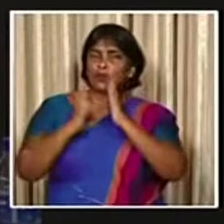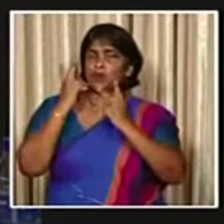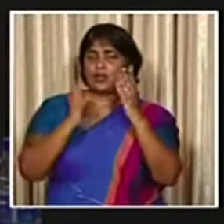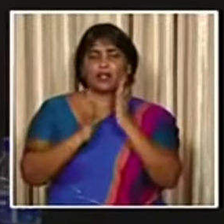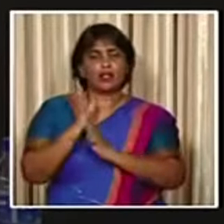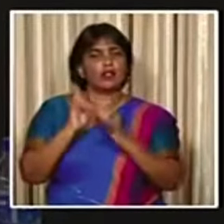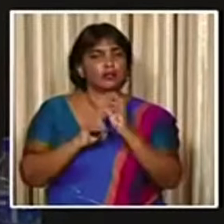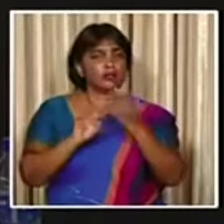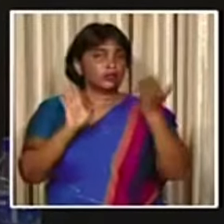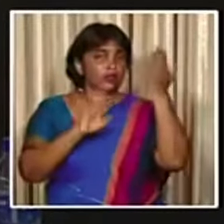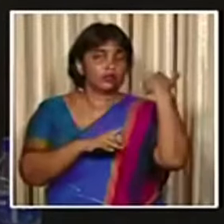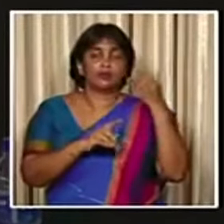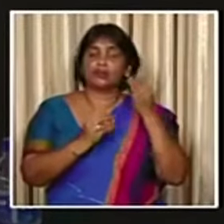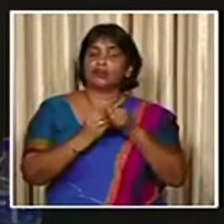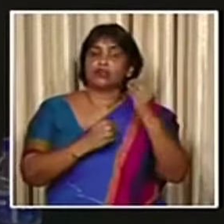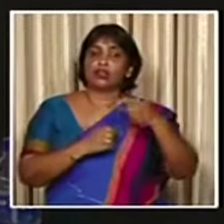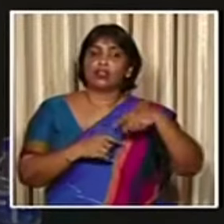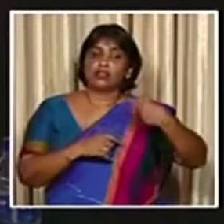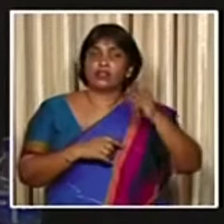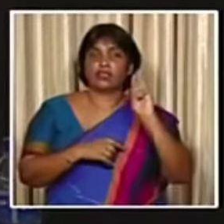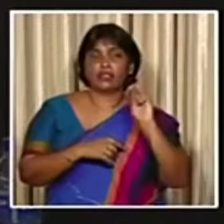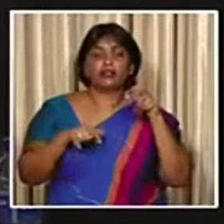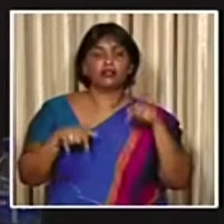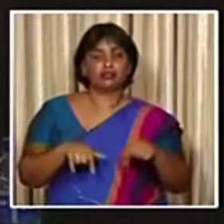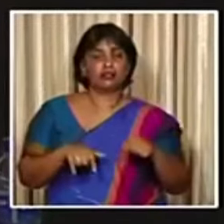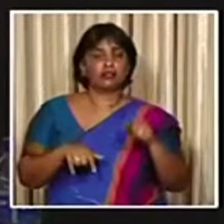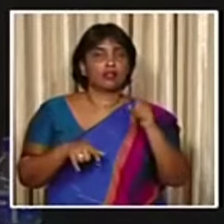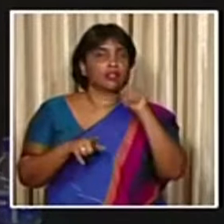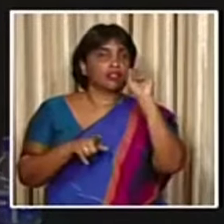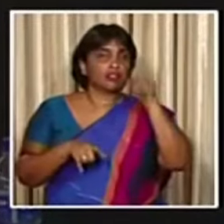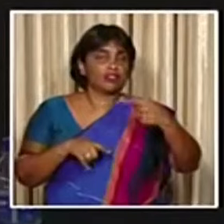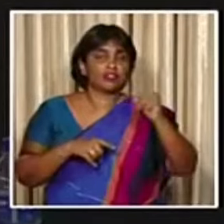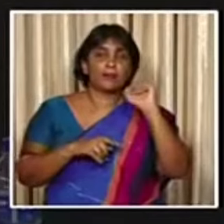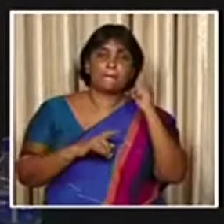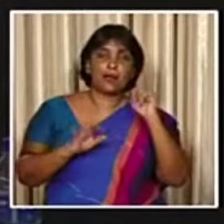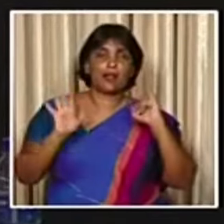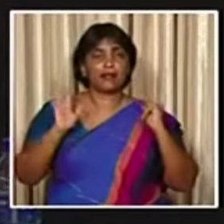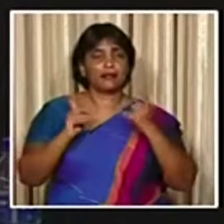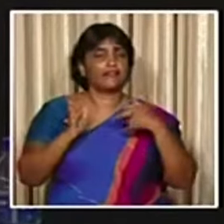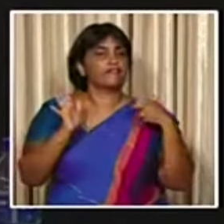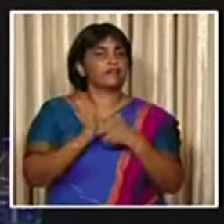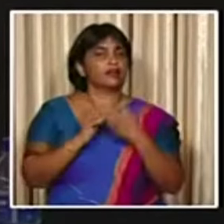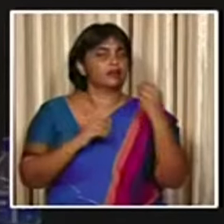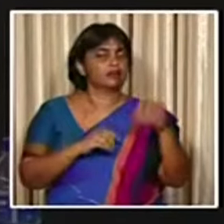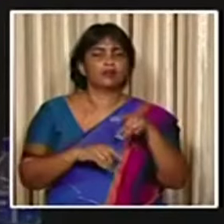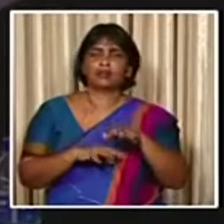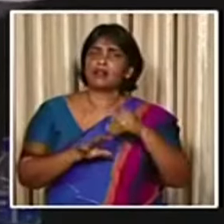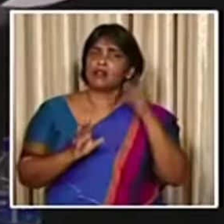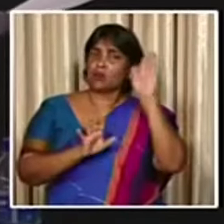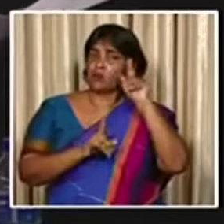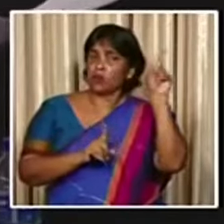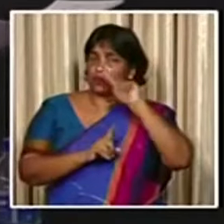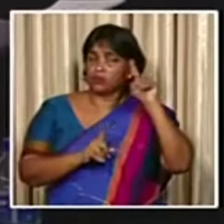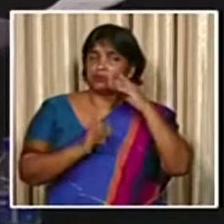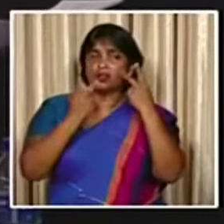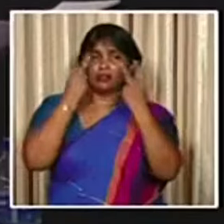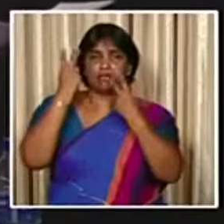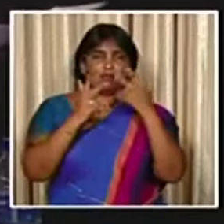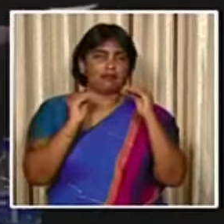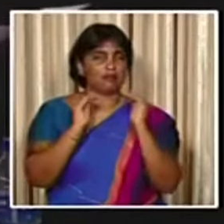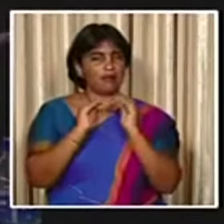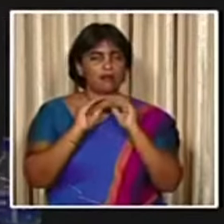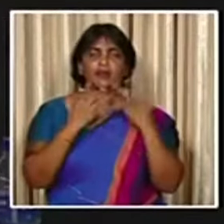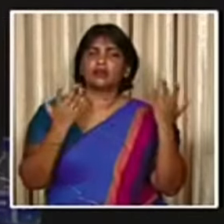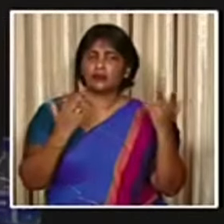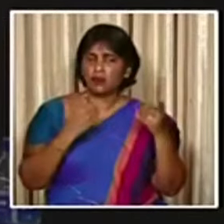සංචාරක ඇමතිවරයා කියනවා ඉස්සර දුන්නේ දවස් 30ට, දැන් අපි දවස් 50ට 60ට වීසා දෙනවා කියලා. ඒක සමහරලාට හැම සංචාරකයන්ටම අදාළ නොවෙන්න පුළුවන්